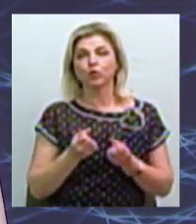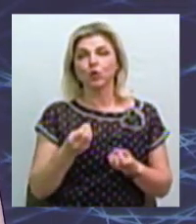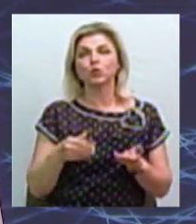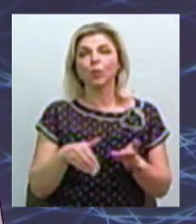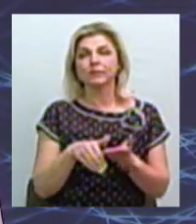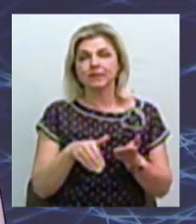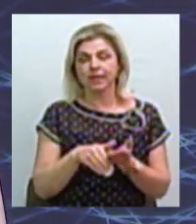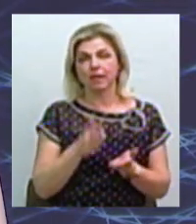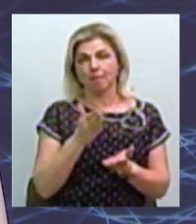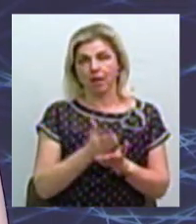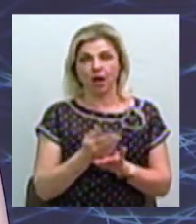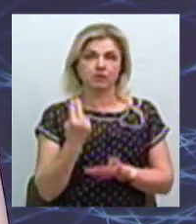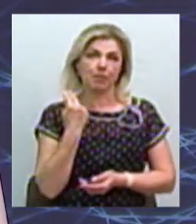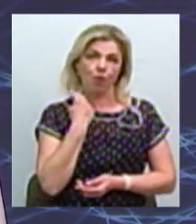має